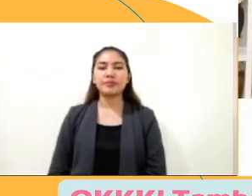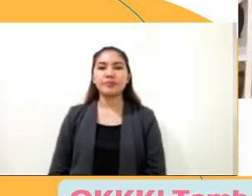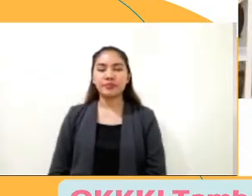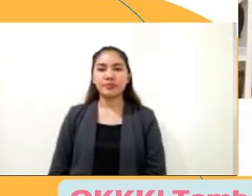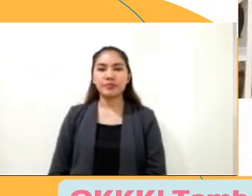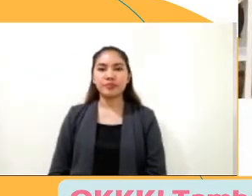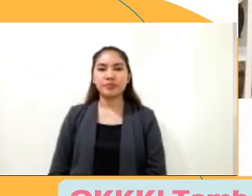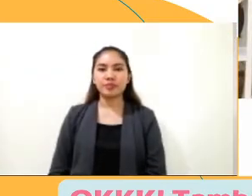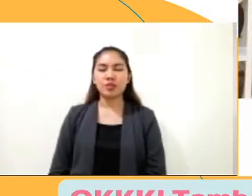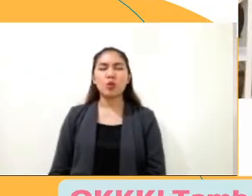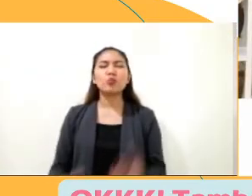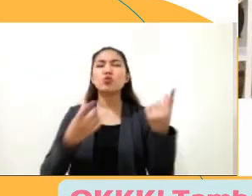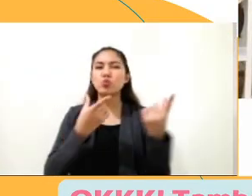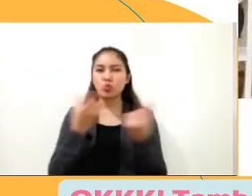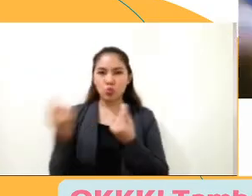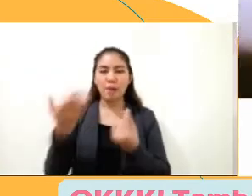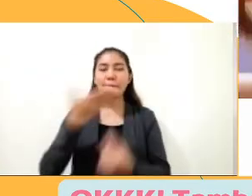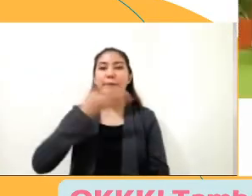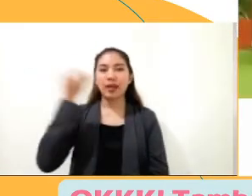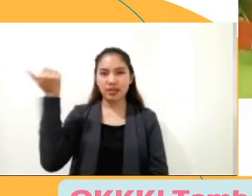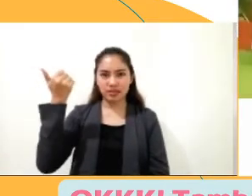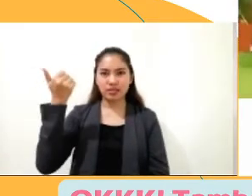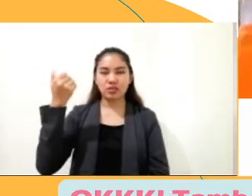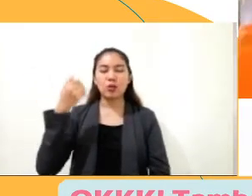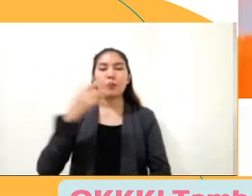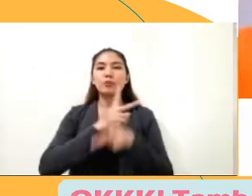Ang lahat upang ito ay buhayin.